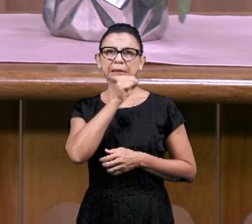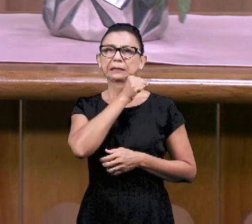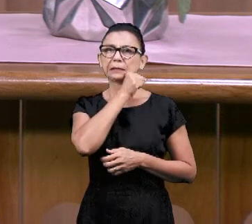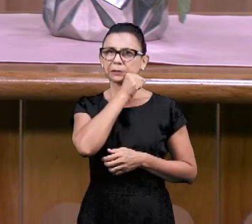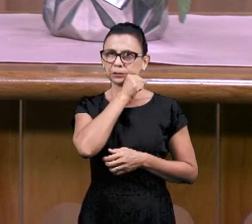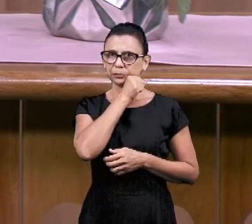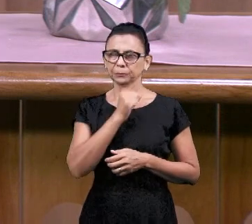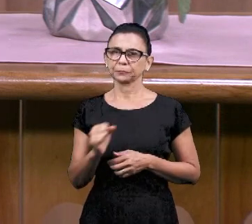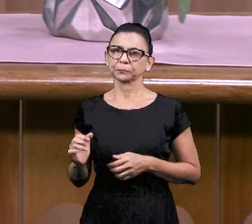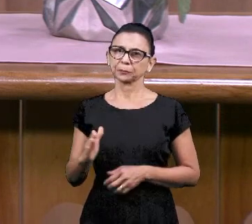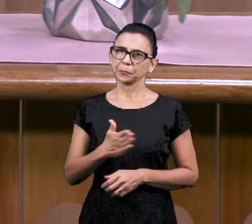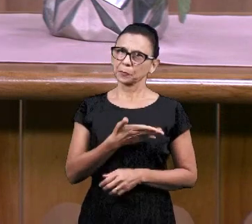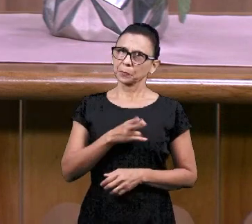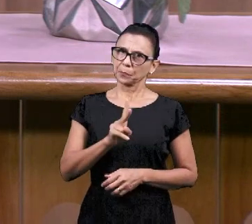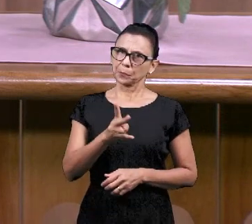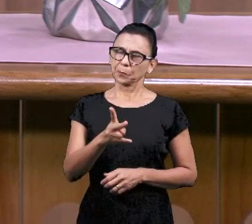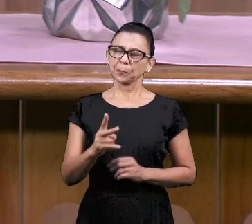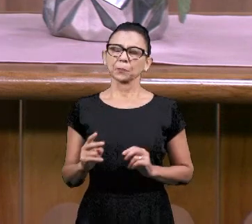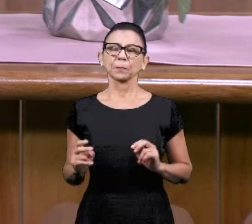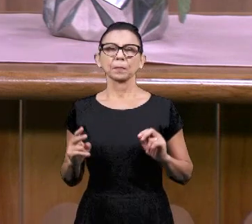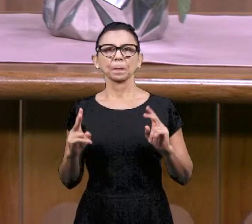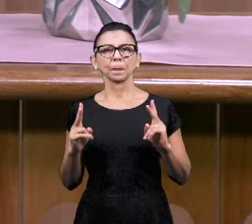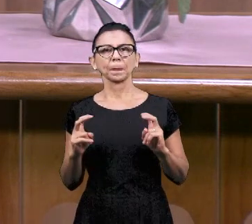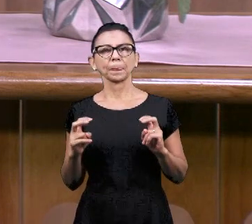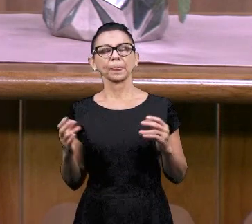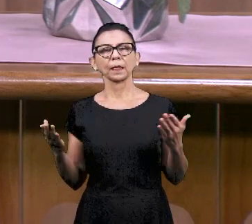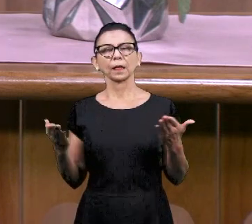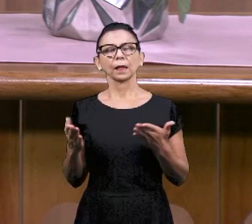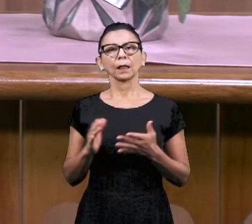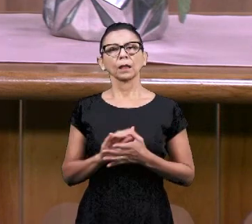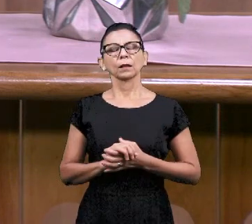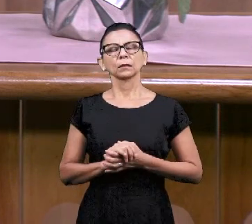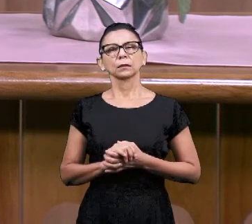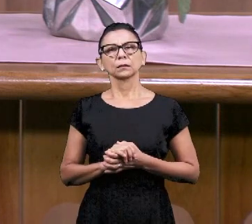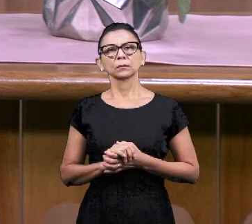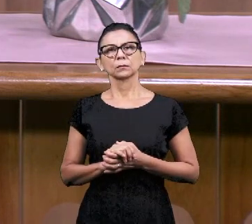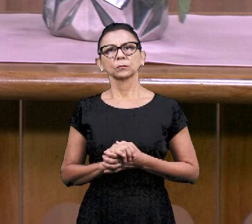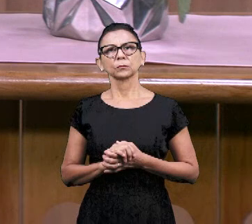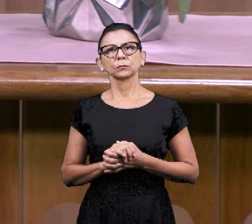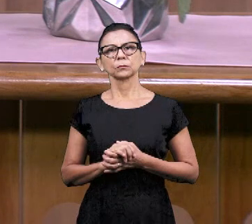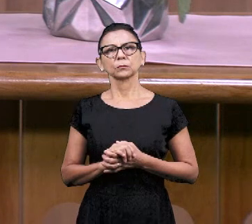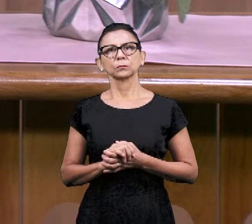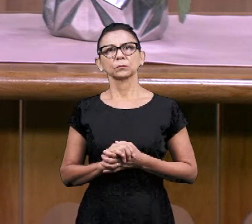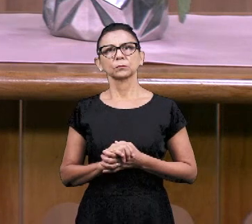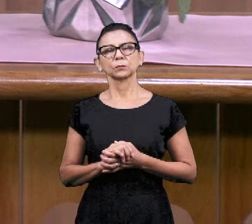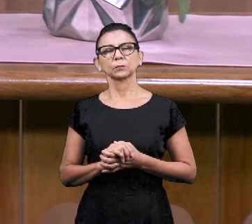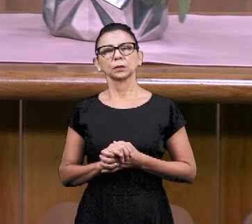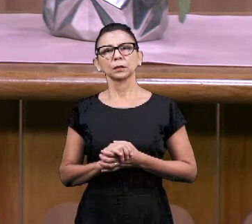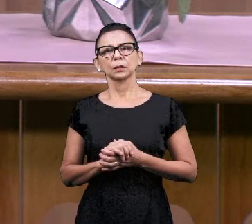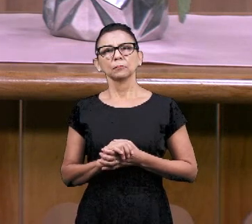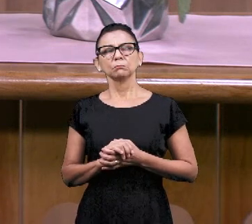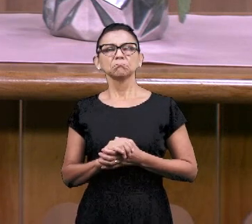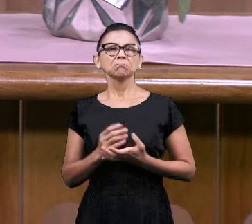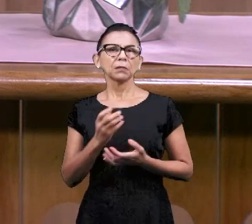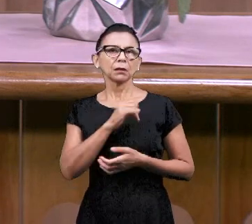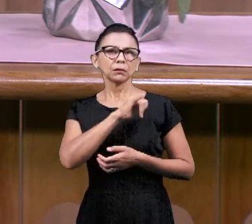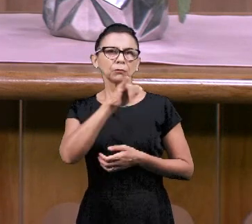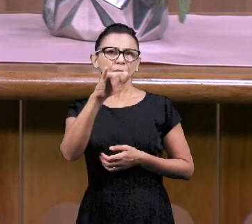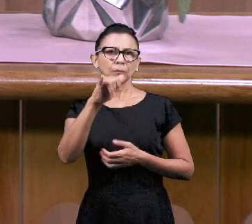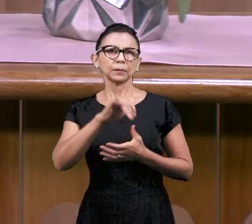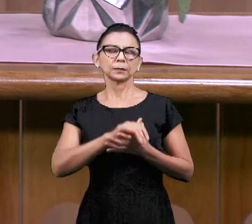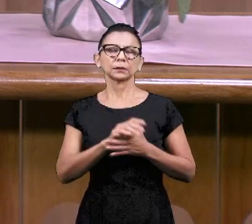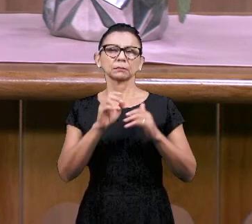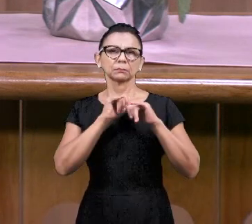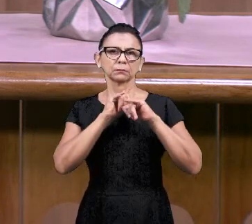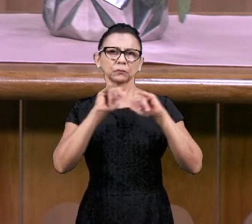maintenant, pour continuer ce sujet, nous allons apporter aux frères et sœurs une information